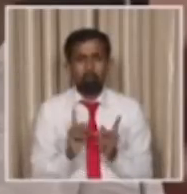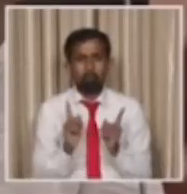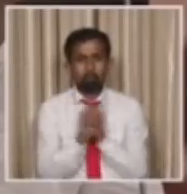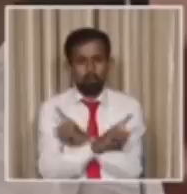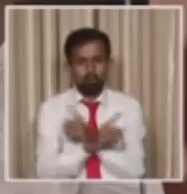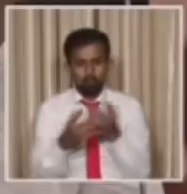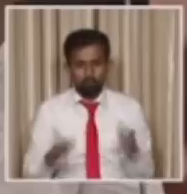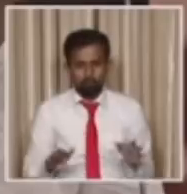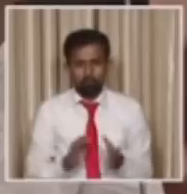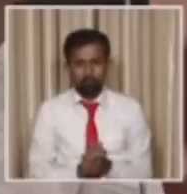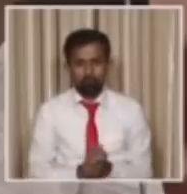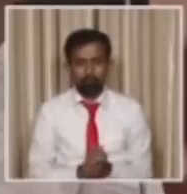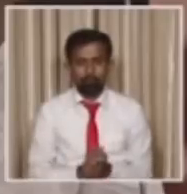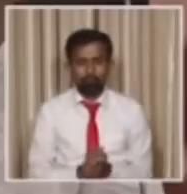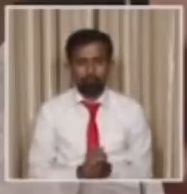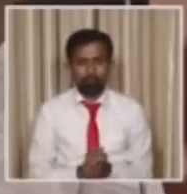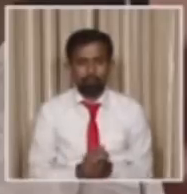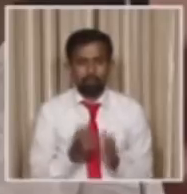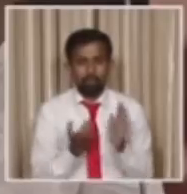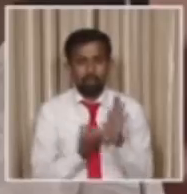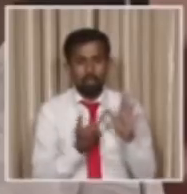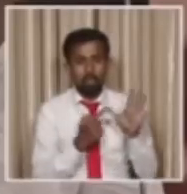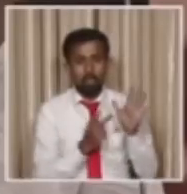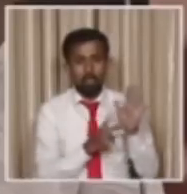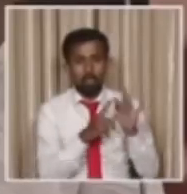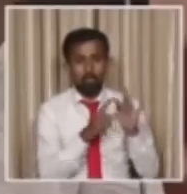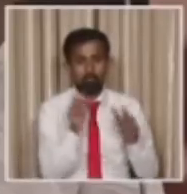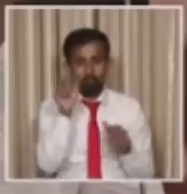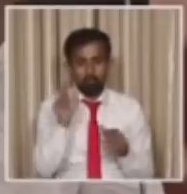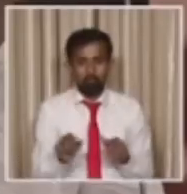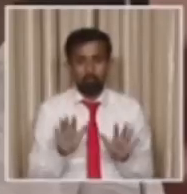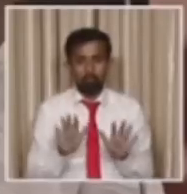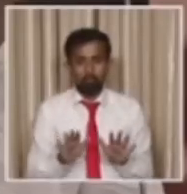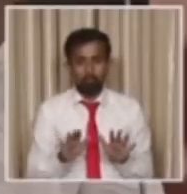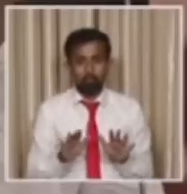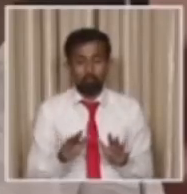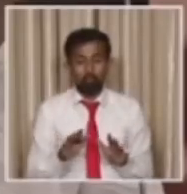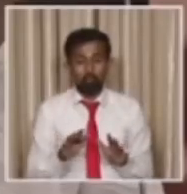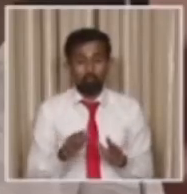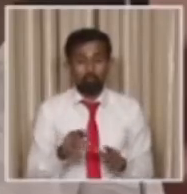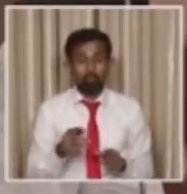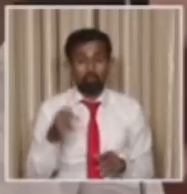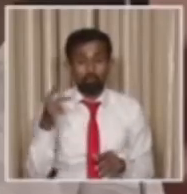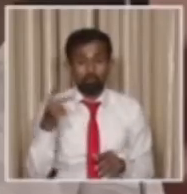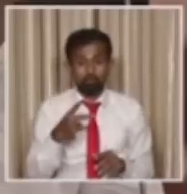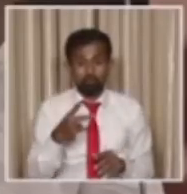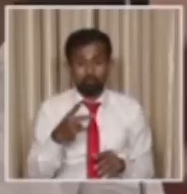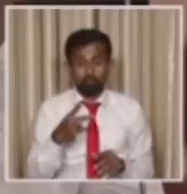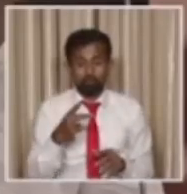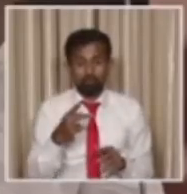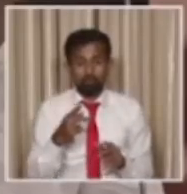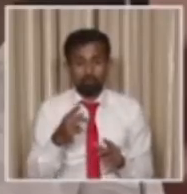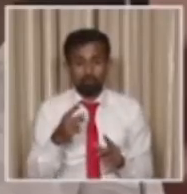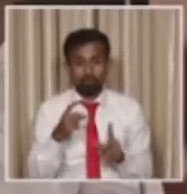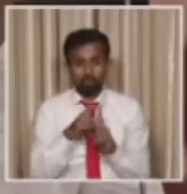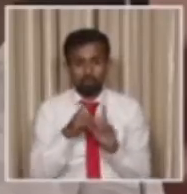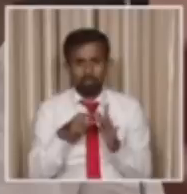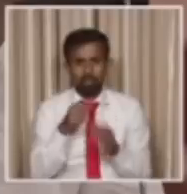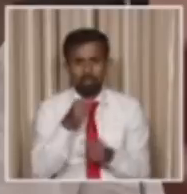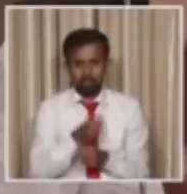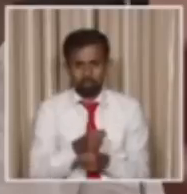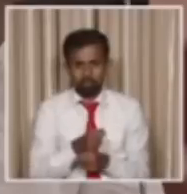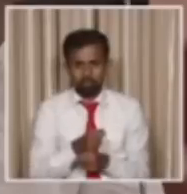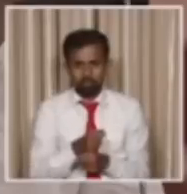කරලා තියෙන්නේ. එතකොට රවි සෙනවිරත්න මහත්තයා හිටියේ සීනියර් DIG. මට මතක නැහැ සීනියර් DIG ඊට පස්සේ